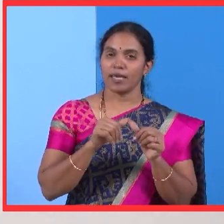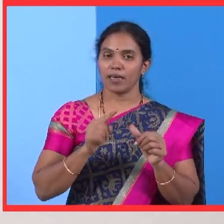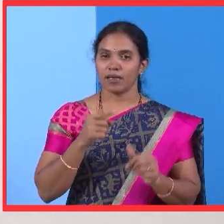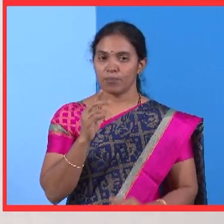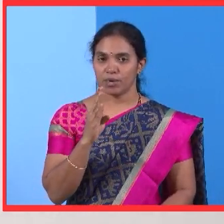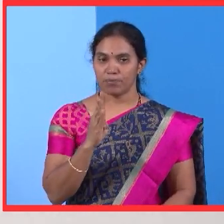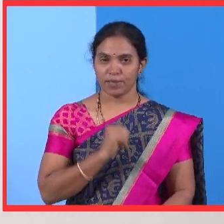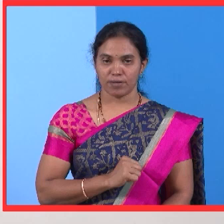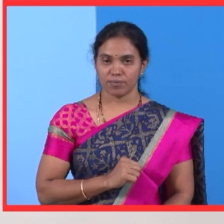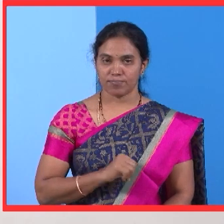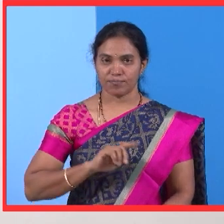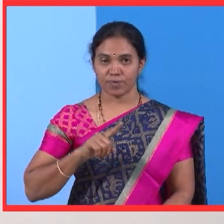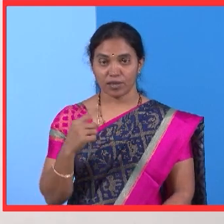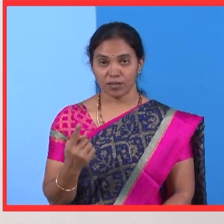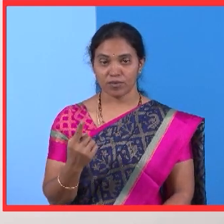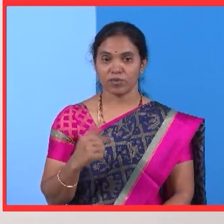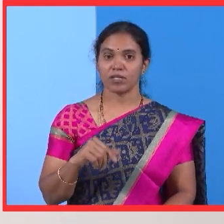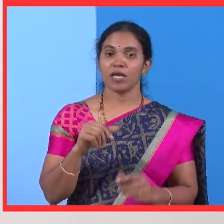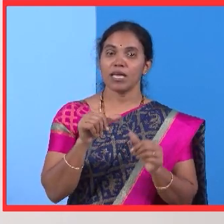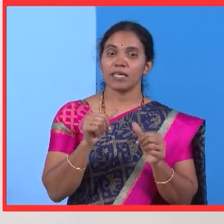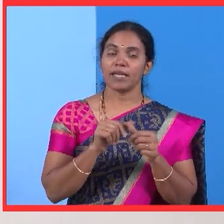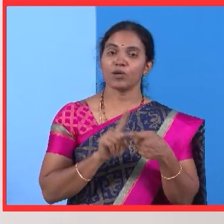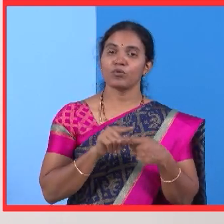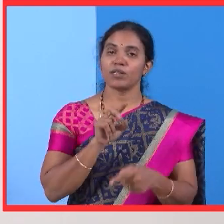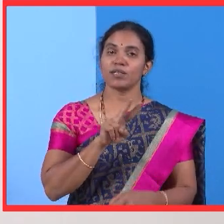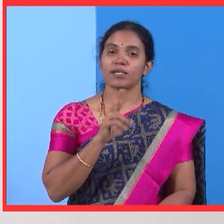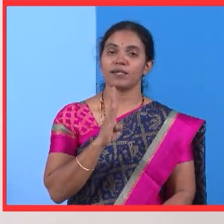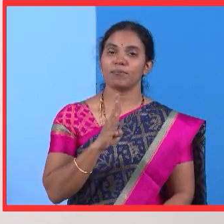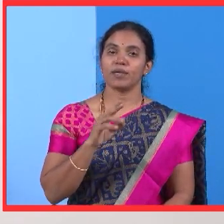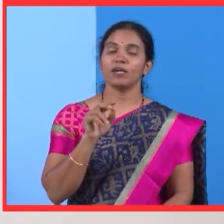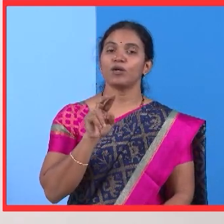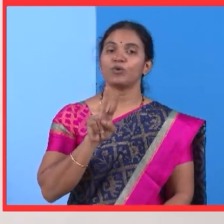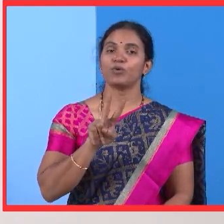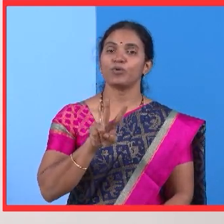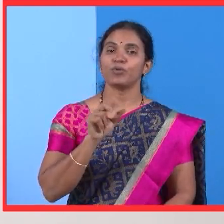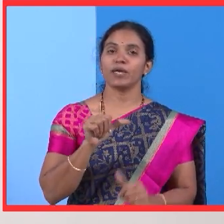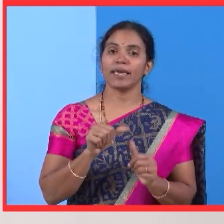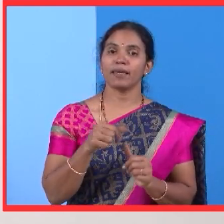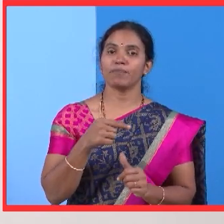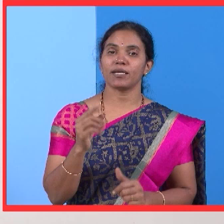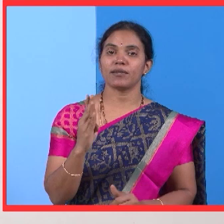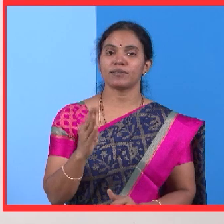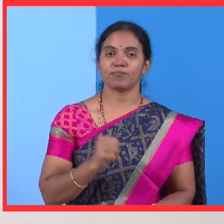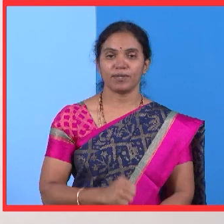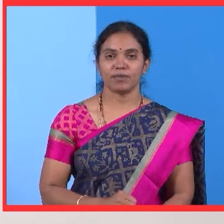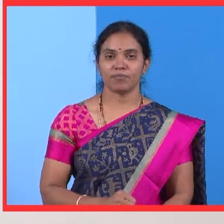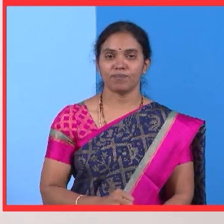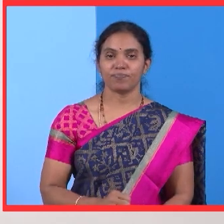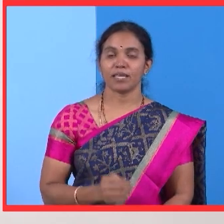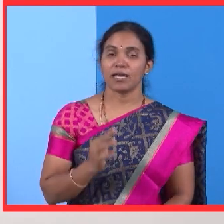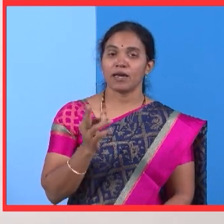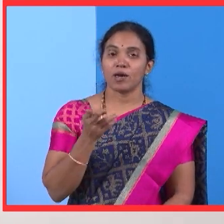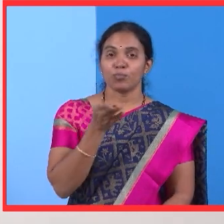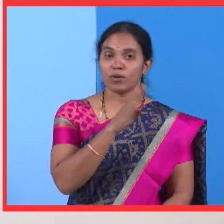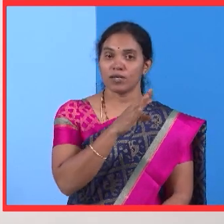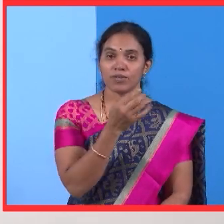பி. இதுக்கு முன்னாடி கொடுத்துருந்த ரெண்டு புள்ளியினுடைய ஆயத்தொலைவுகளும் எண்களாக இருந்தது, இங்கே ரெண்டு புள்ளியினுடைய